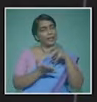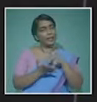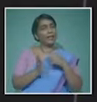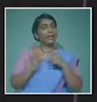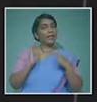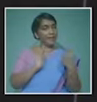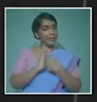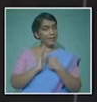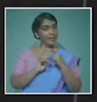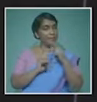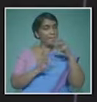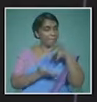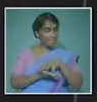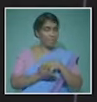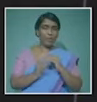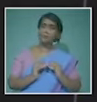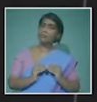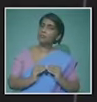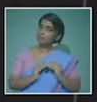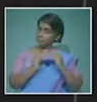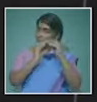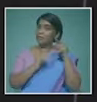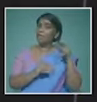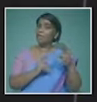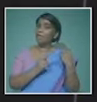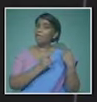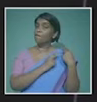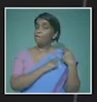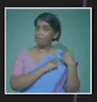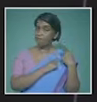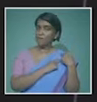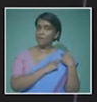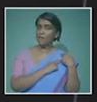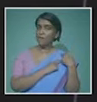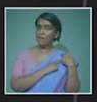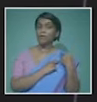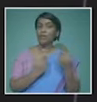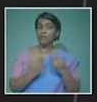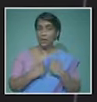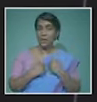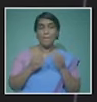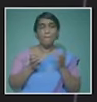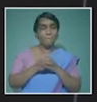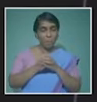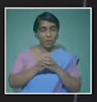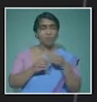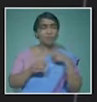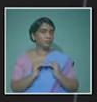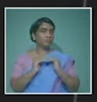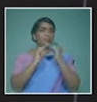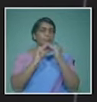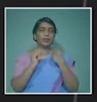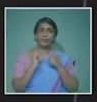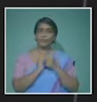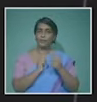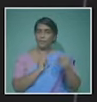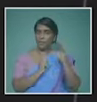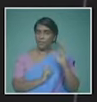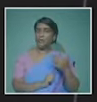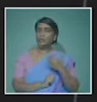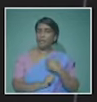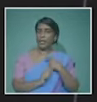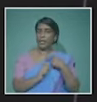வேண்டிய மிக பொறுப்புமிக்க தமிழ் மக்கள் விடுதலை புலிகள் கட்சியை விமர்சிப்பதற்கு எவருக்கும் அருகதை கிடையாது. உங்களை